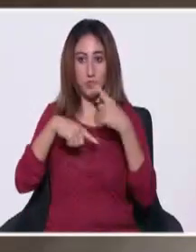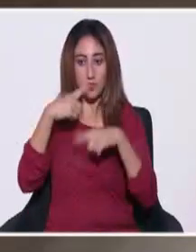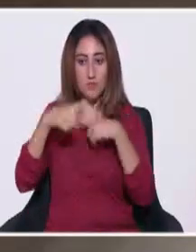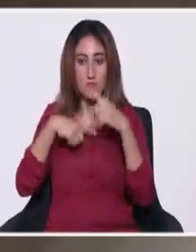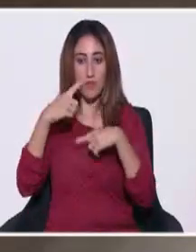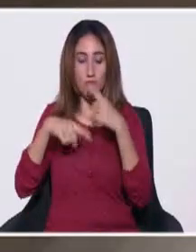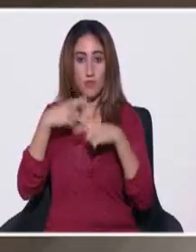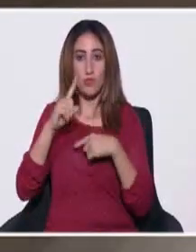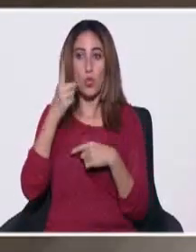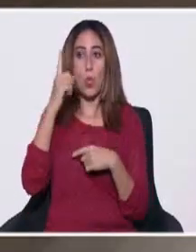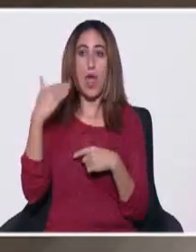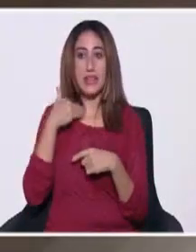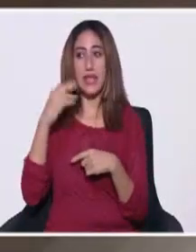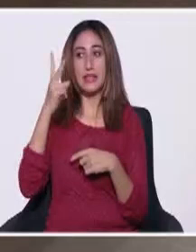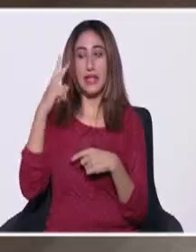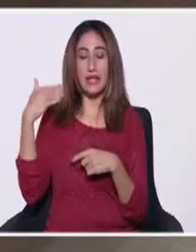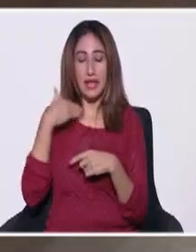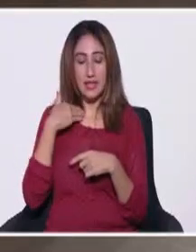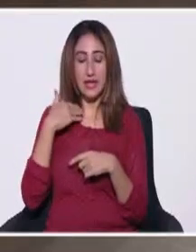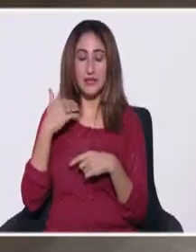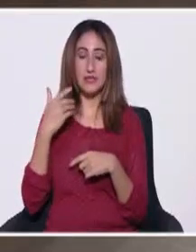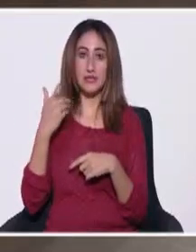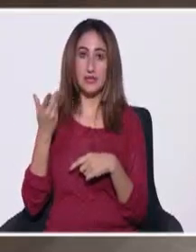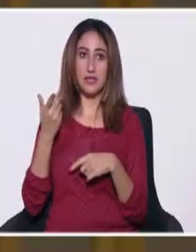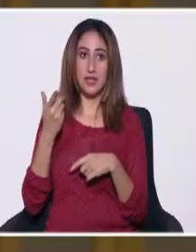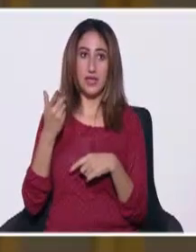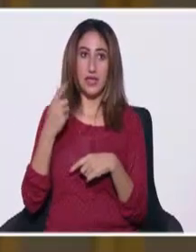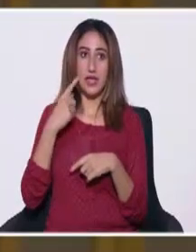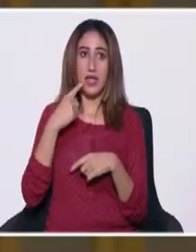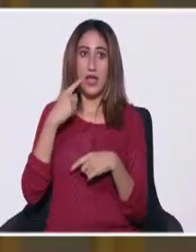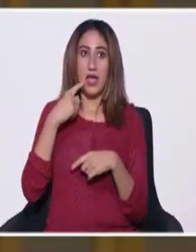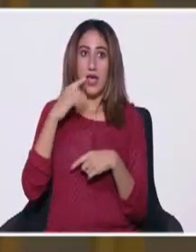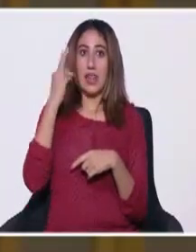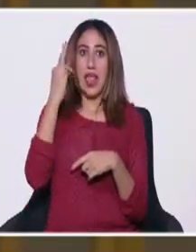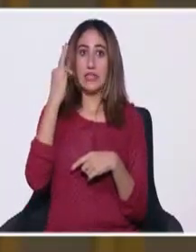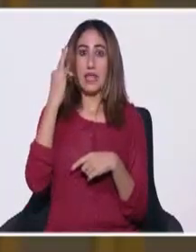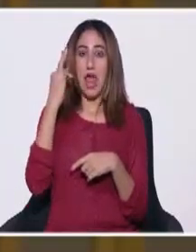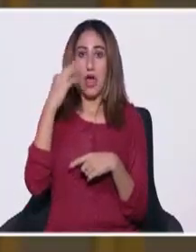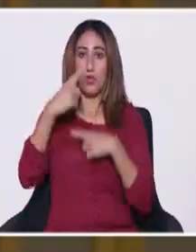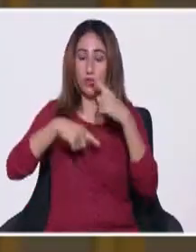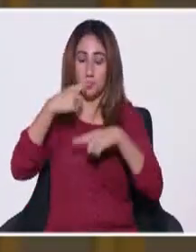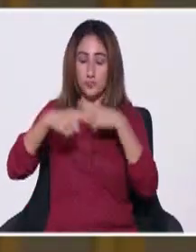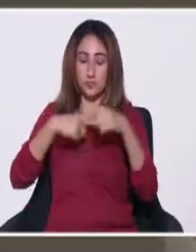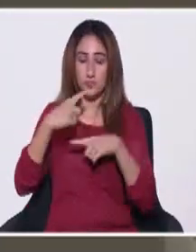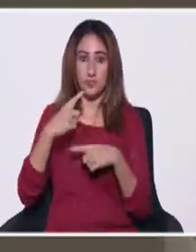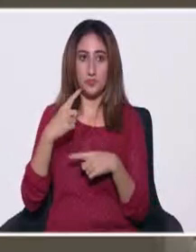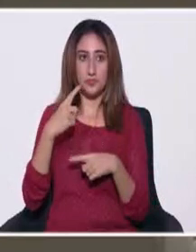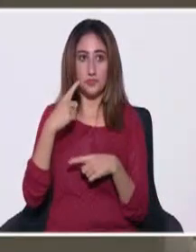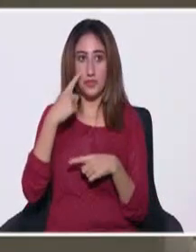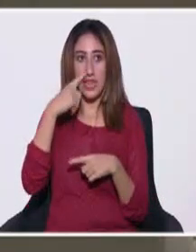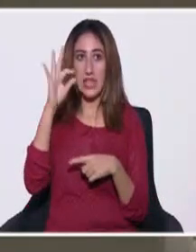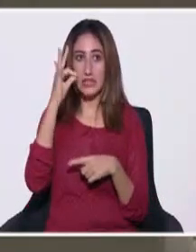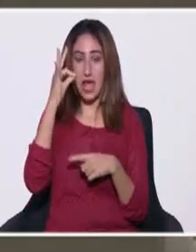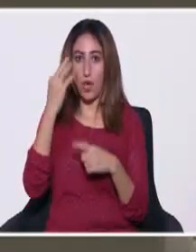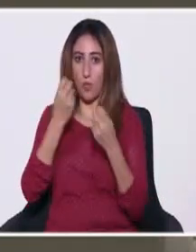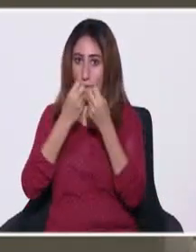ادخل اولى اعدادي وتانية اعدادي لحد ما وصلت للثانويه. فبدا الناس بقى يعني مثلا يثقوا فيكي بقى خلاص، يعني